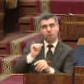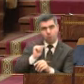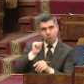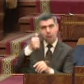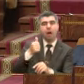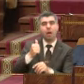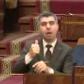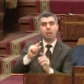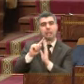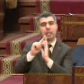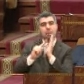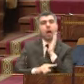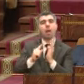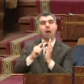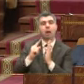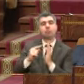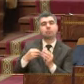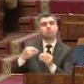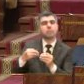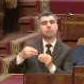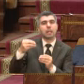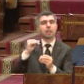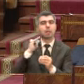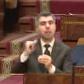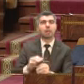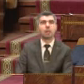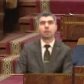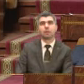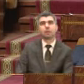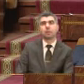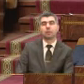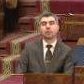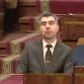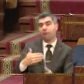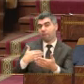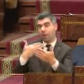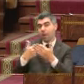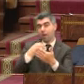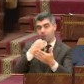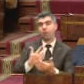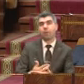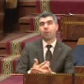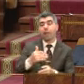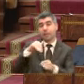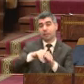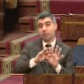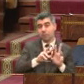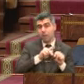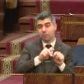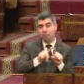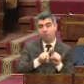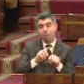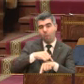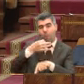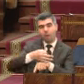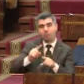من دابا أسبوع، هذا الشيء غير معقول. وفي الختام، فإننا نرى في فريق التجمع الدستوري أن الوقت قد حان